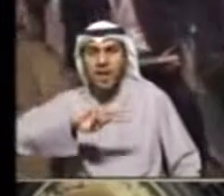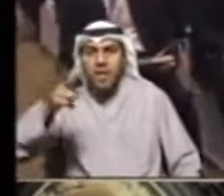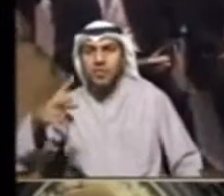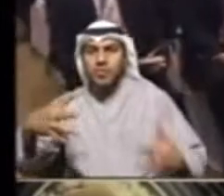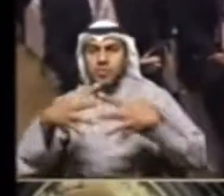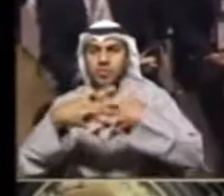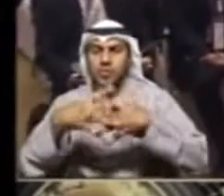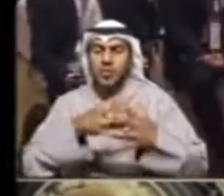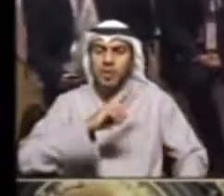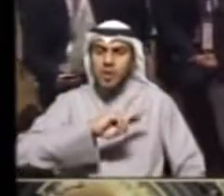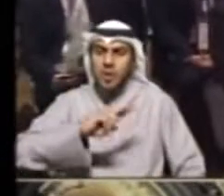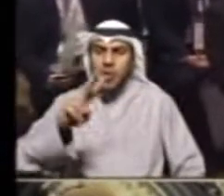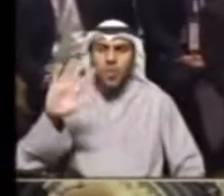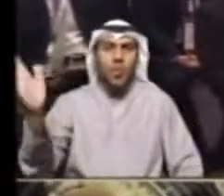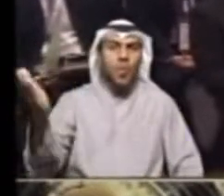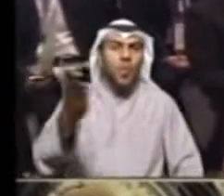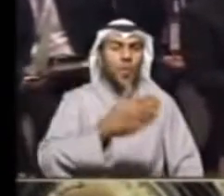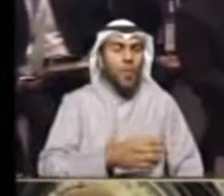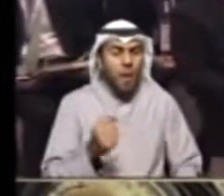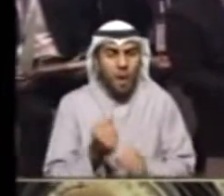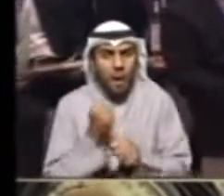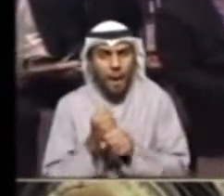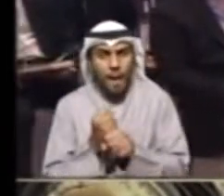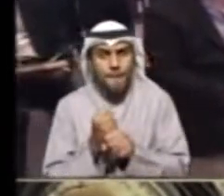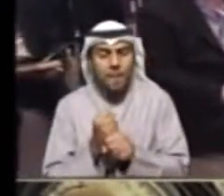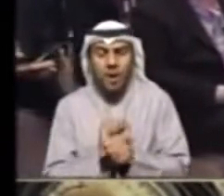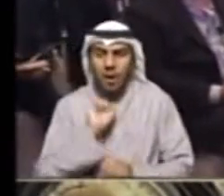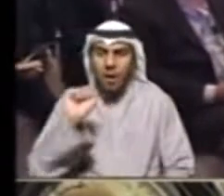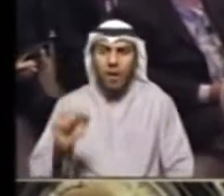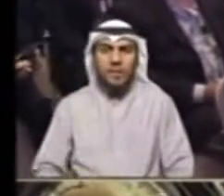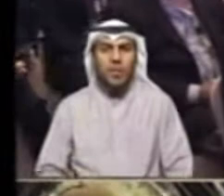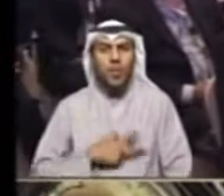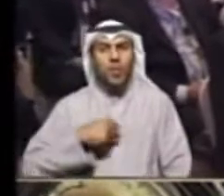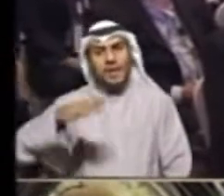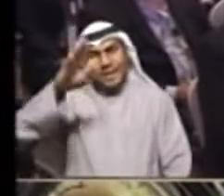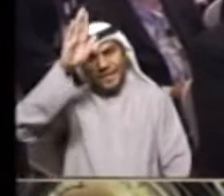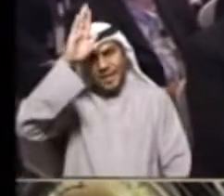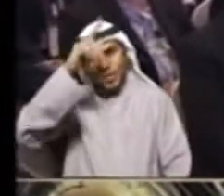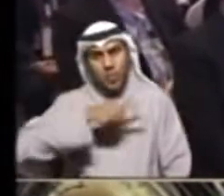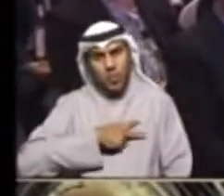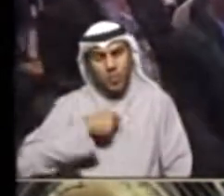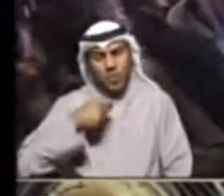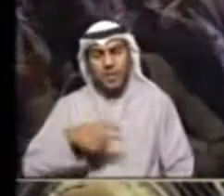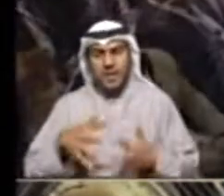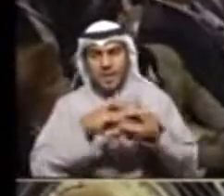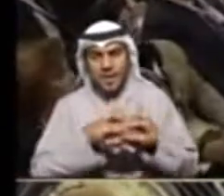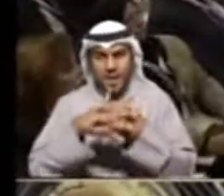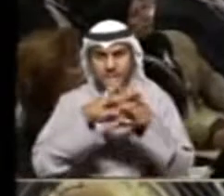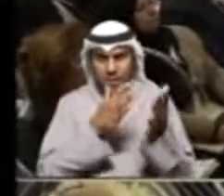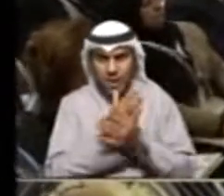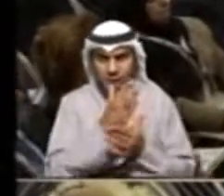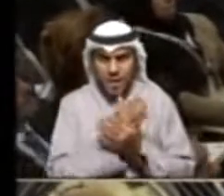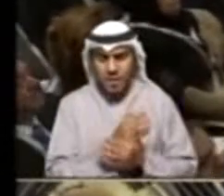التنموية الدولية، سيعتلي منبر المؤتمر دولة رئيس وزراء العراق ووزير خارجية الولايات المتحدة